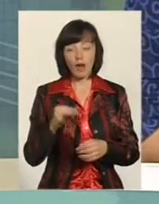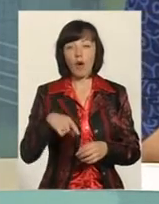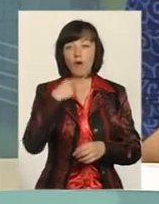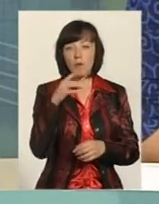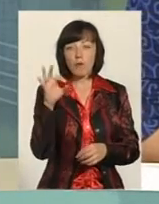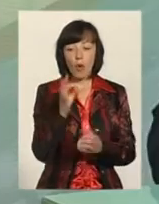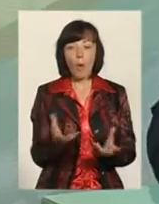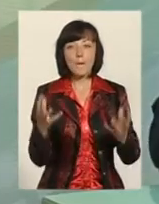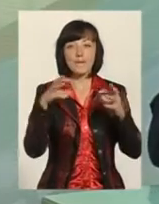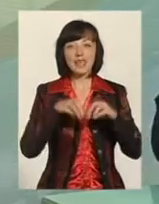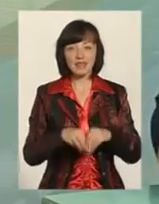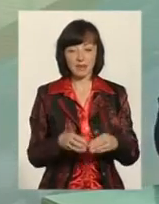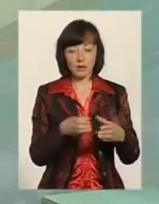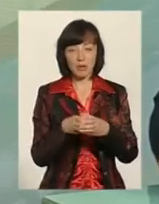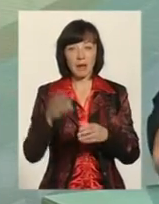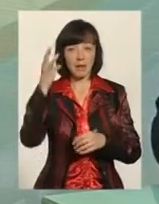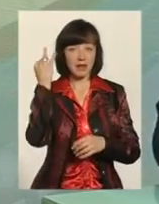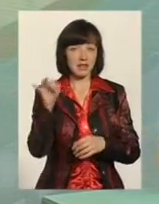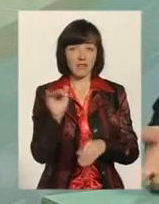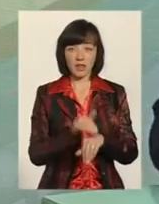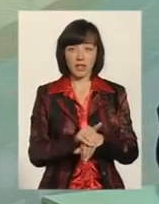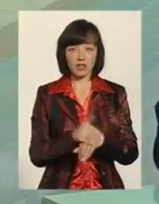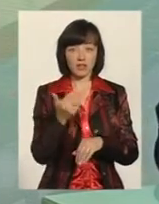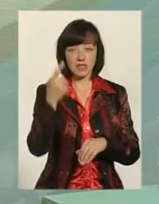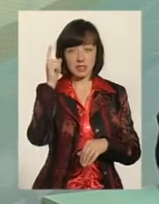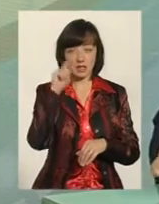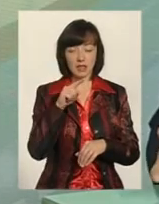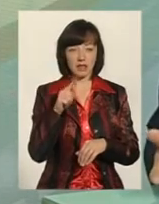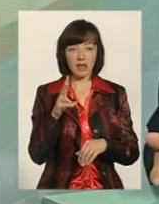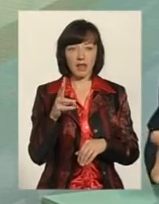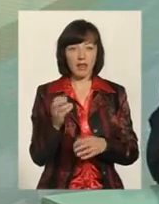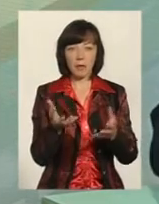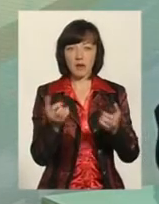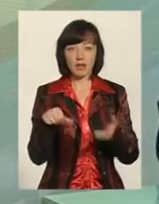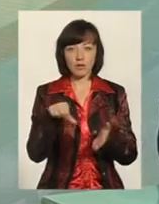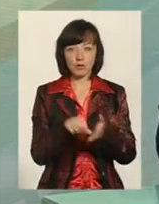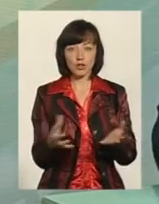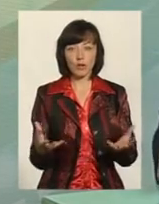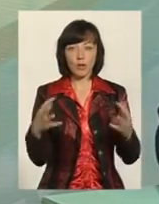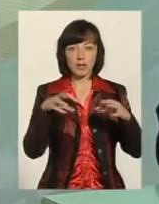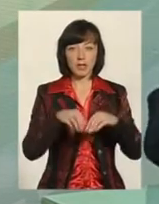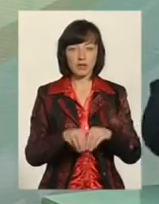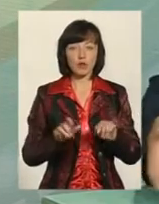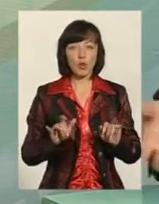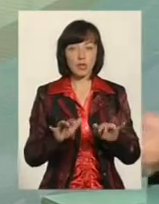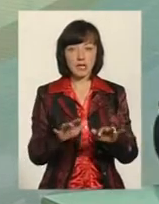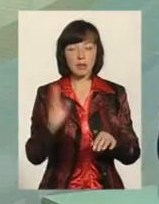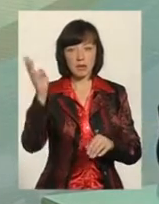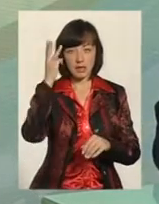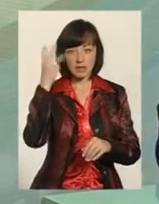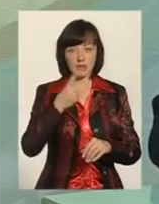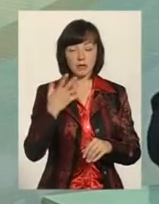про об'єднані громади. Хмельницький, фактично, ви ж знаєте, що практично не прийняв участі в об'єднавчих цих процесах. В